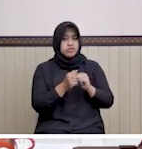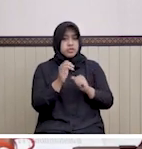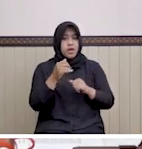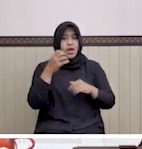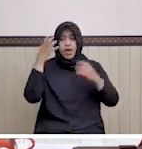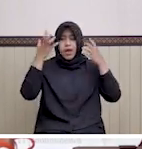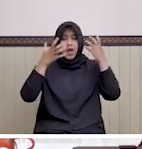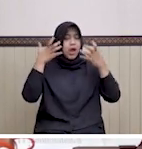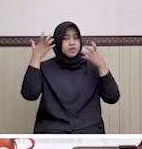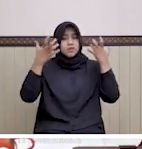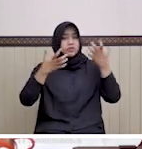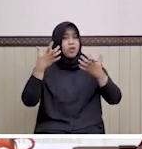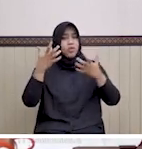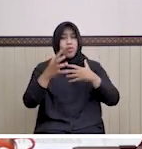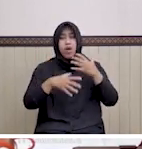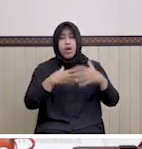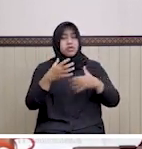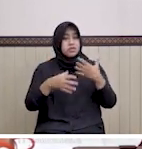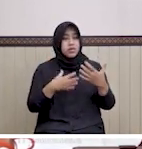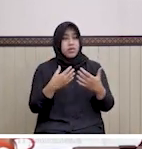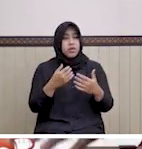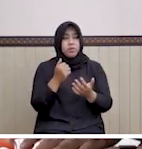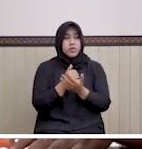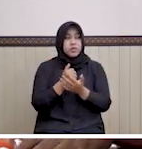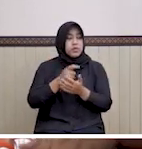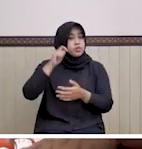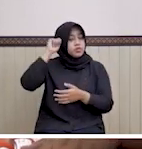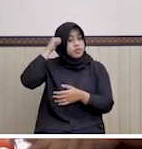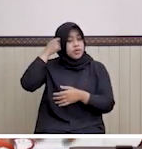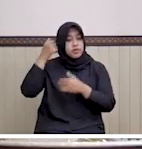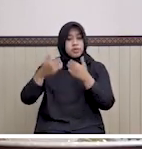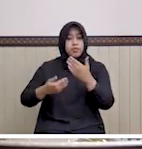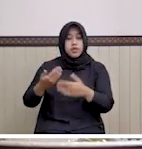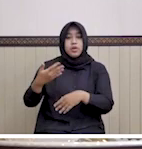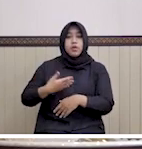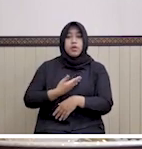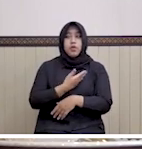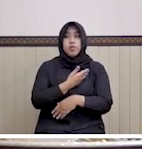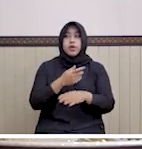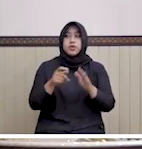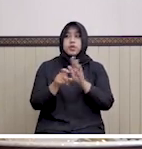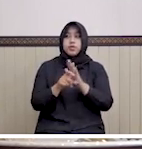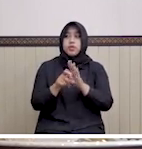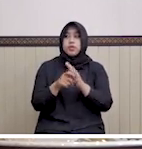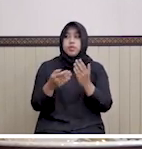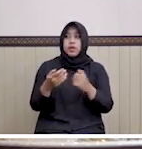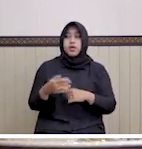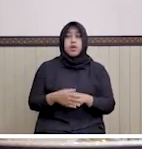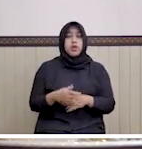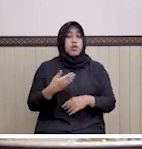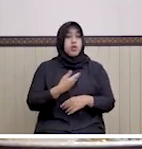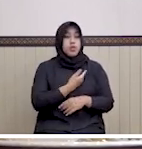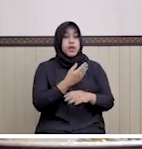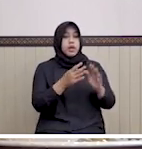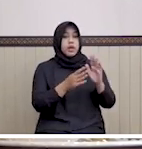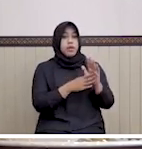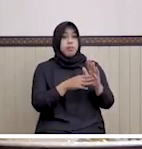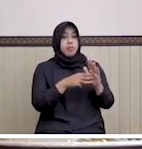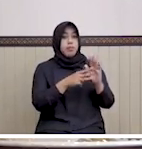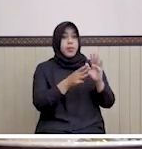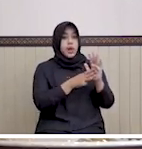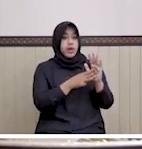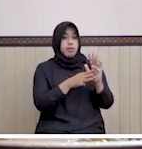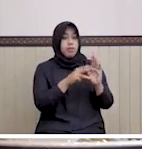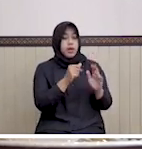waduh sehingga sulit jika Kemudian korban contohnya ketika korban Mr kemudian